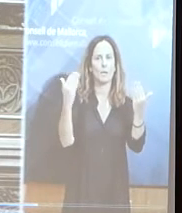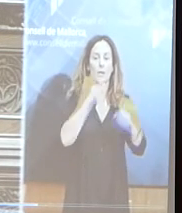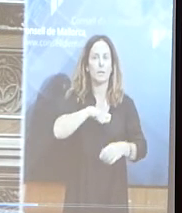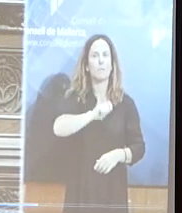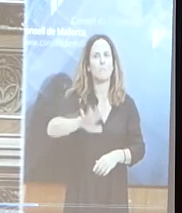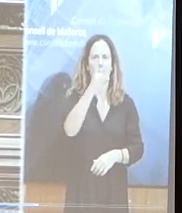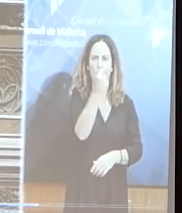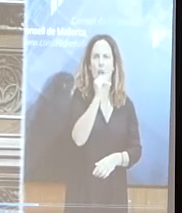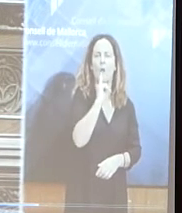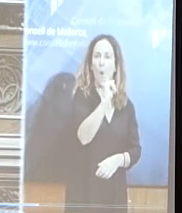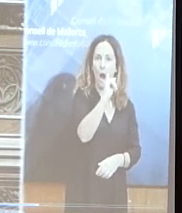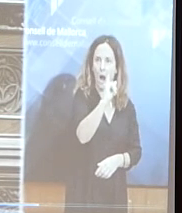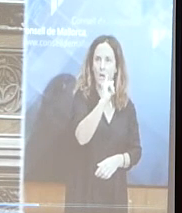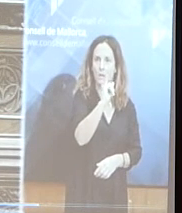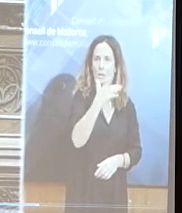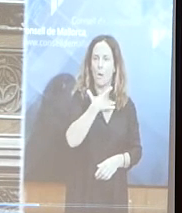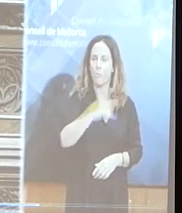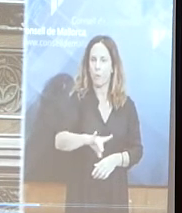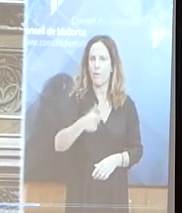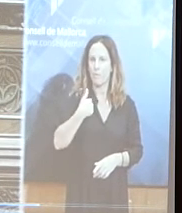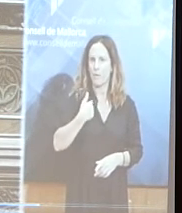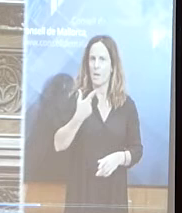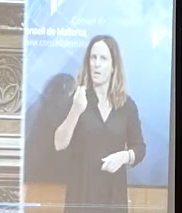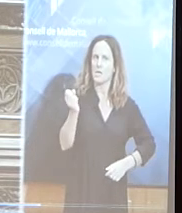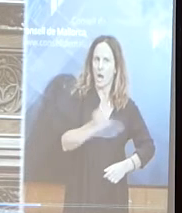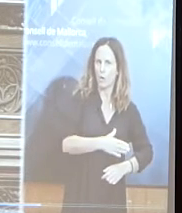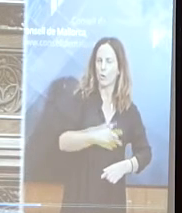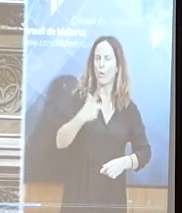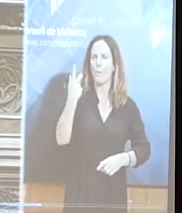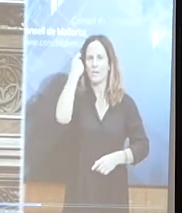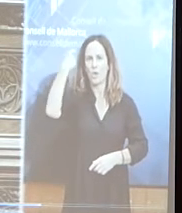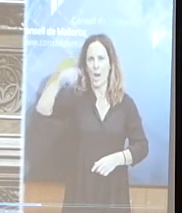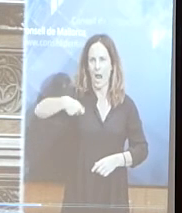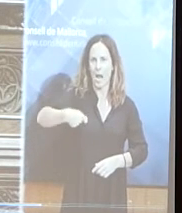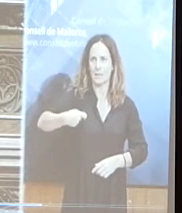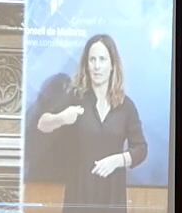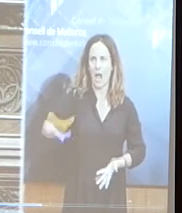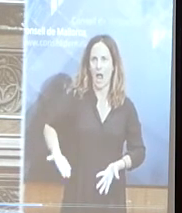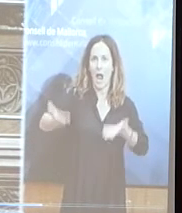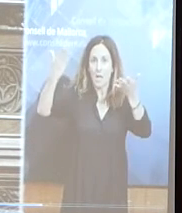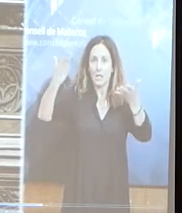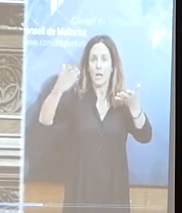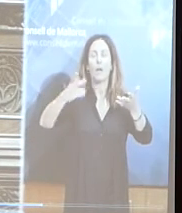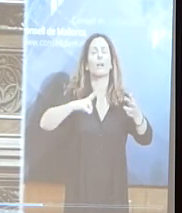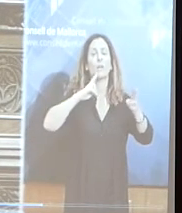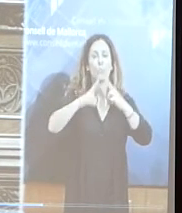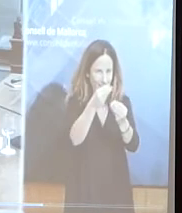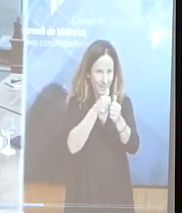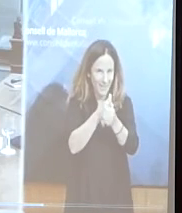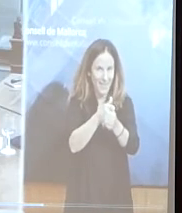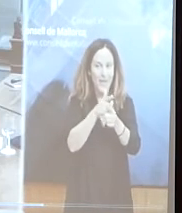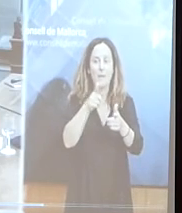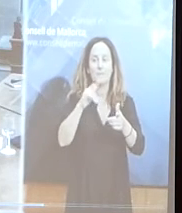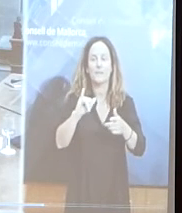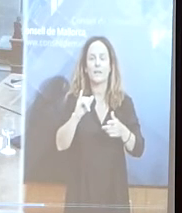els diners per tindre un millor estat de benestar i una pensió més alta, i l'evidència és abrumadora que és sí.